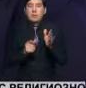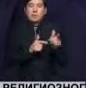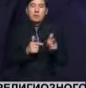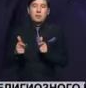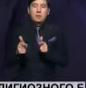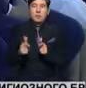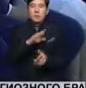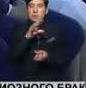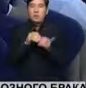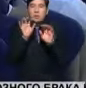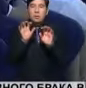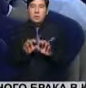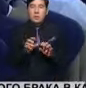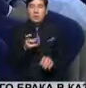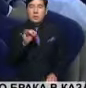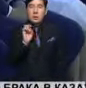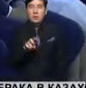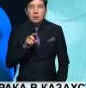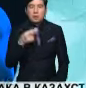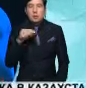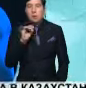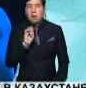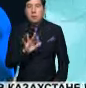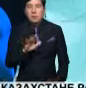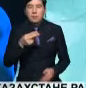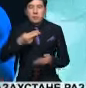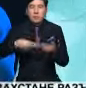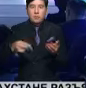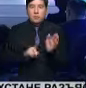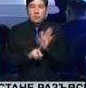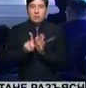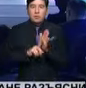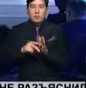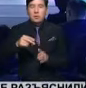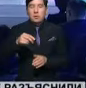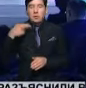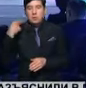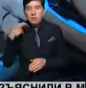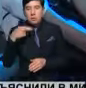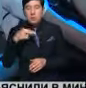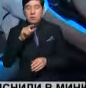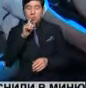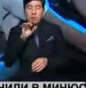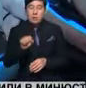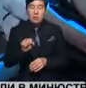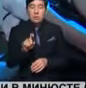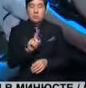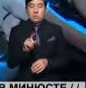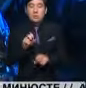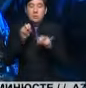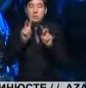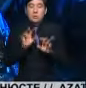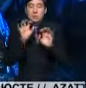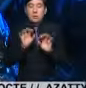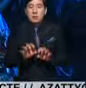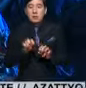хочу отметить закон о статусе педагога, который Касым-Жомарт Токаев подписал в начале своего президентства. Замечу, что во многих странах нет такого специального закона.